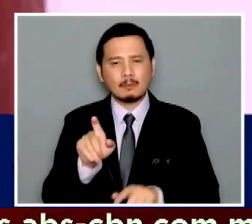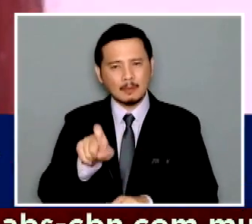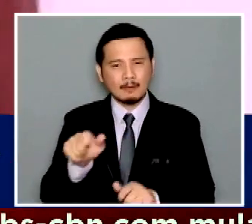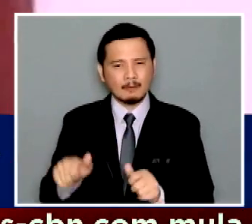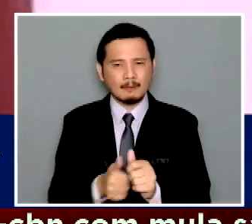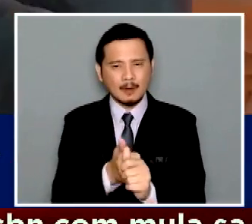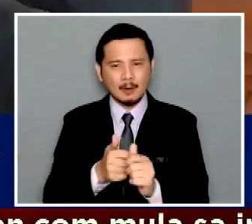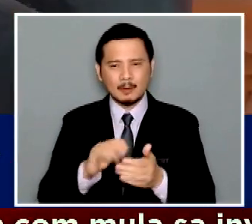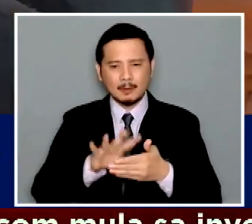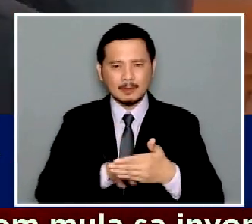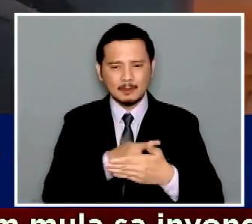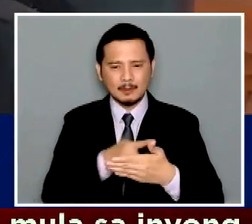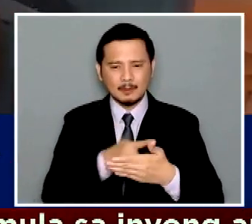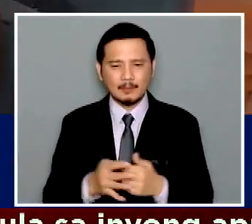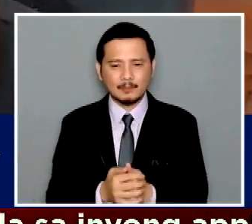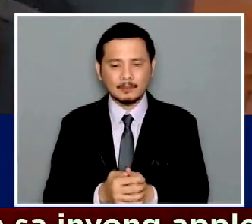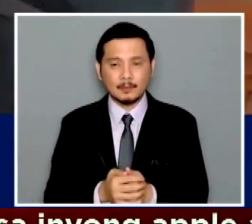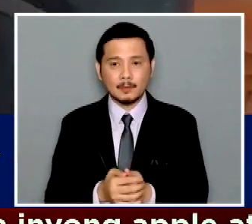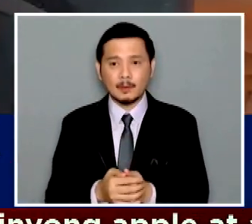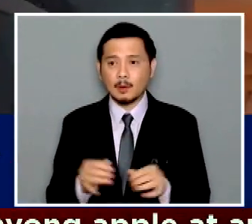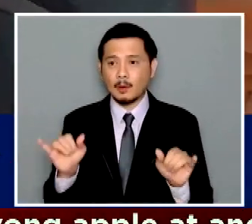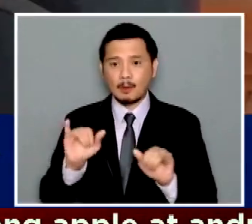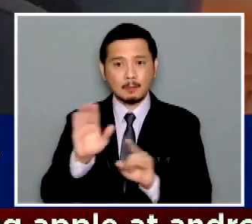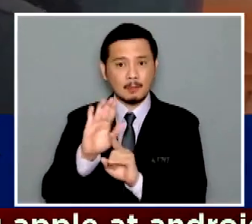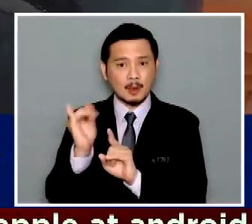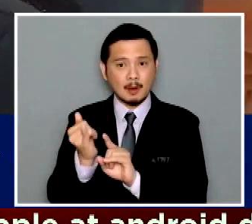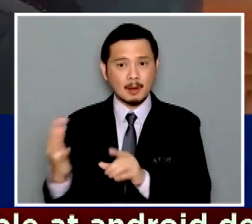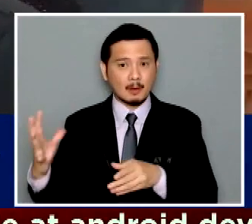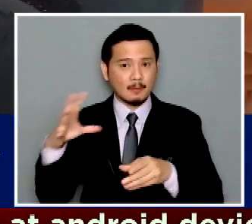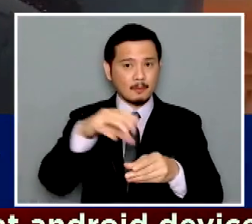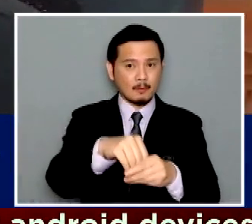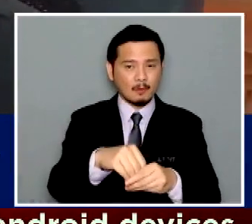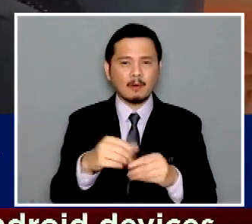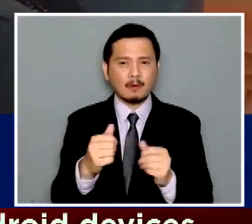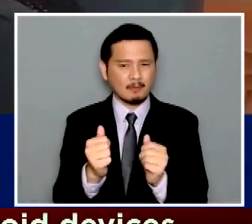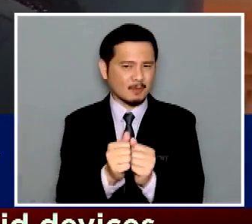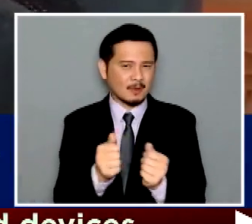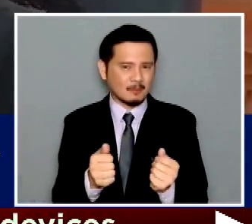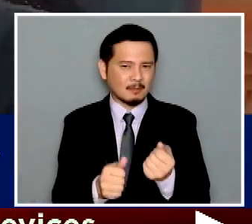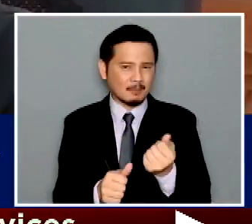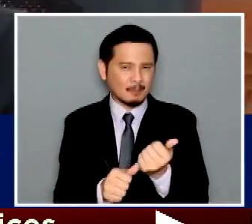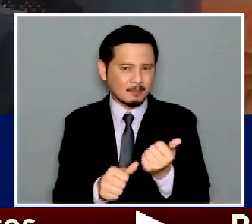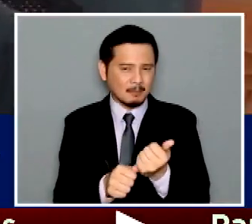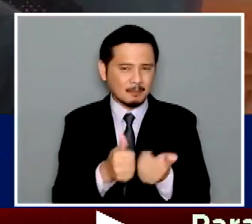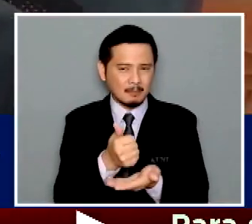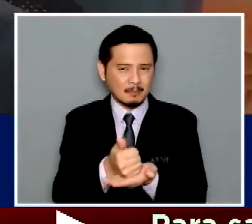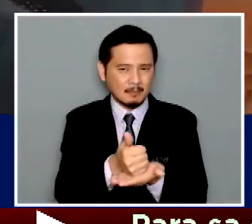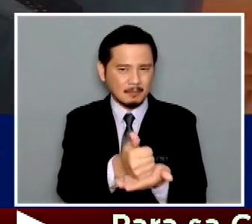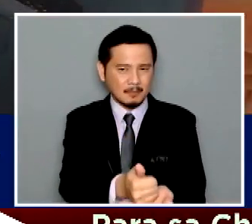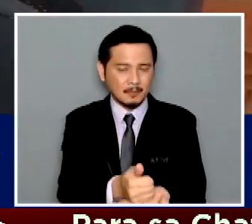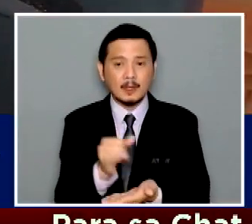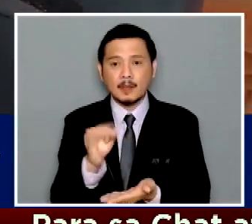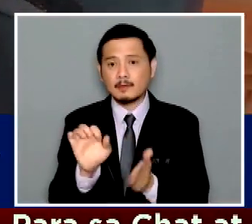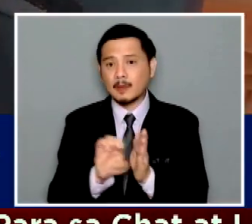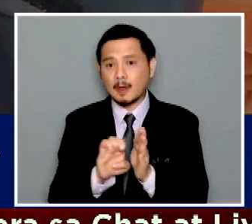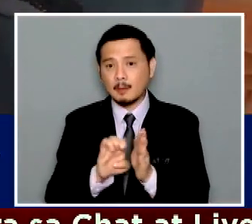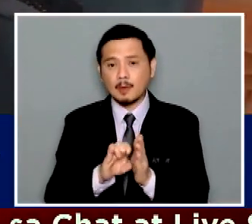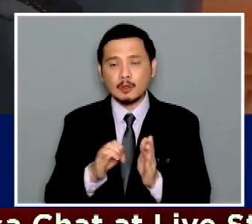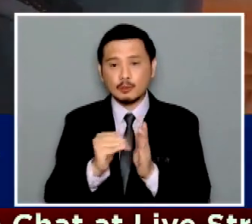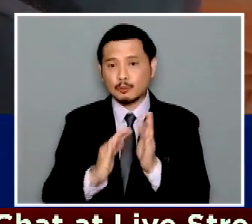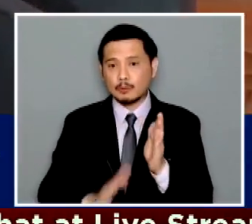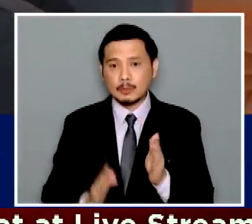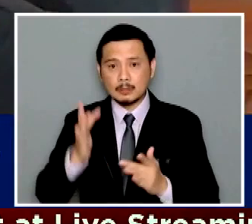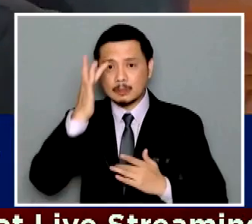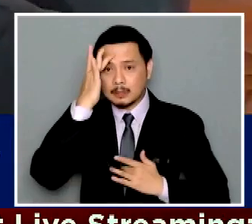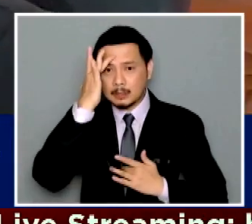at LGU. Pag masama ang pakiramdam ng bata, huwag nang papapasukin. In case na magkaroon ng fever ang bata sa room, dadalhin siya sa